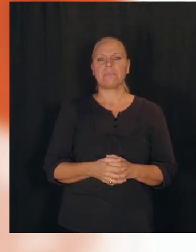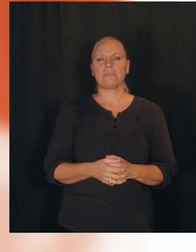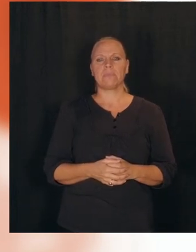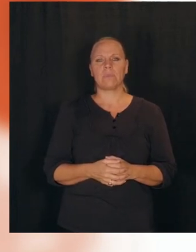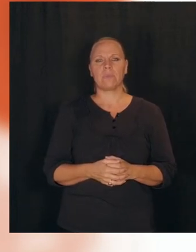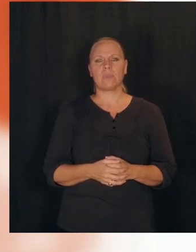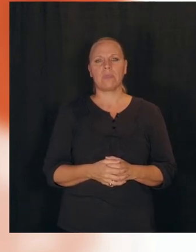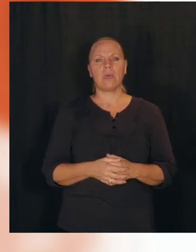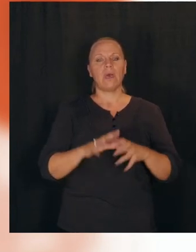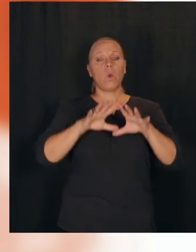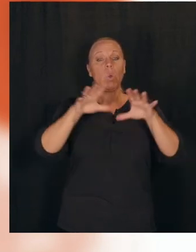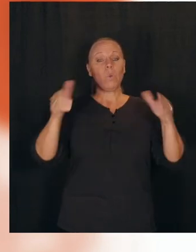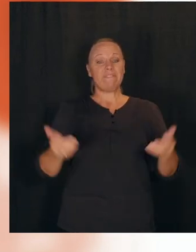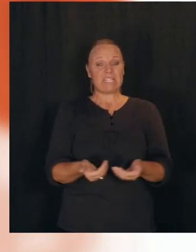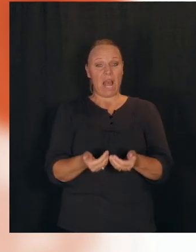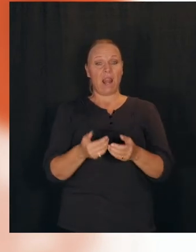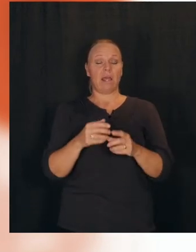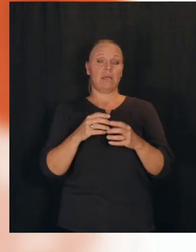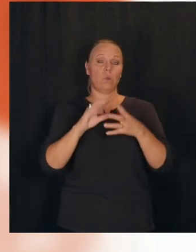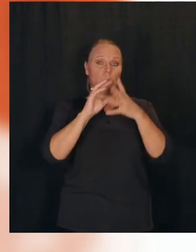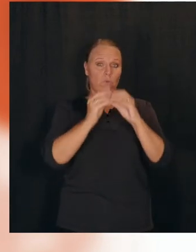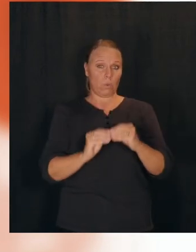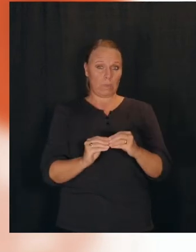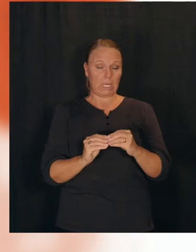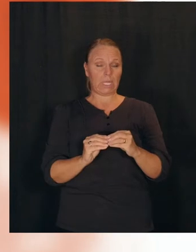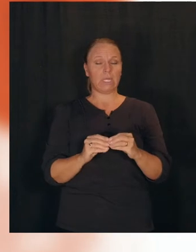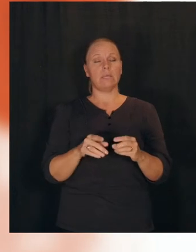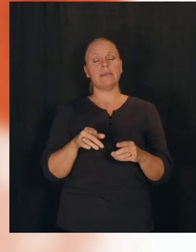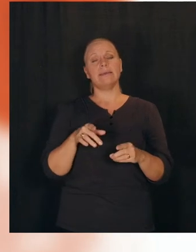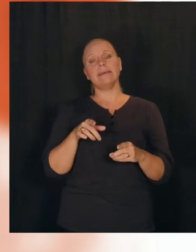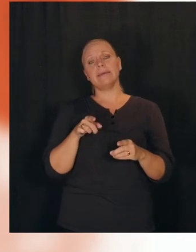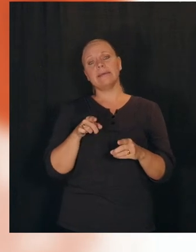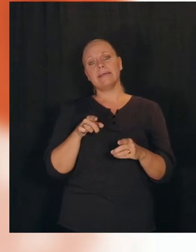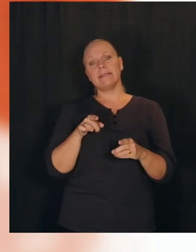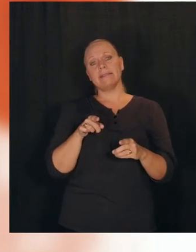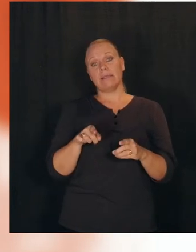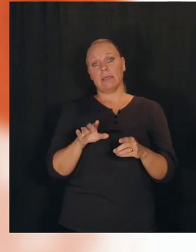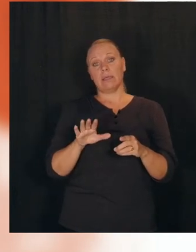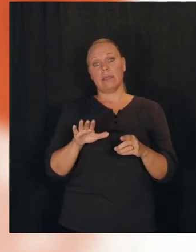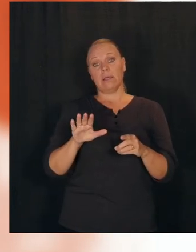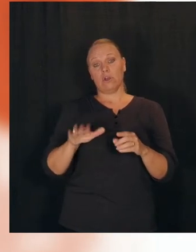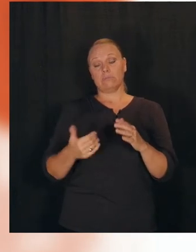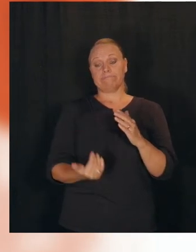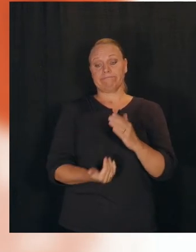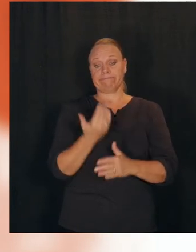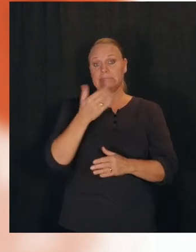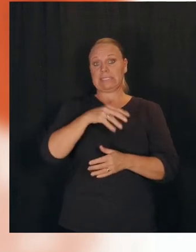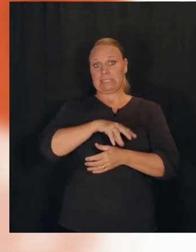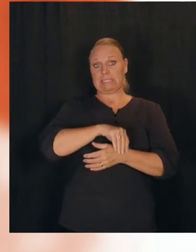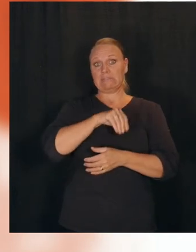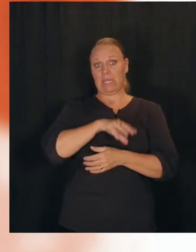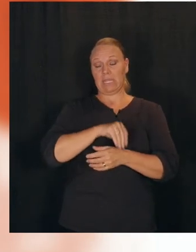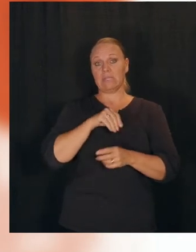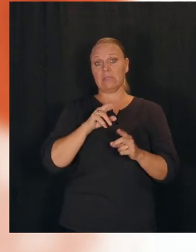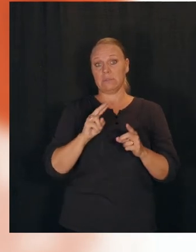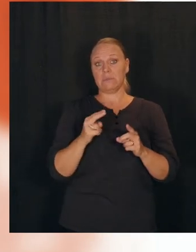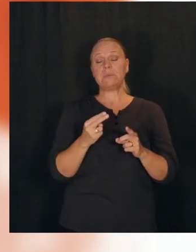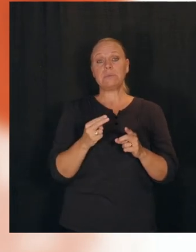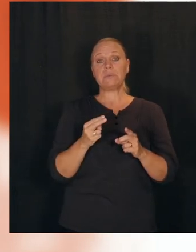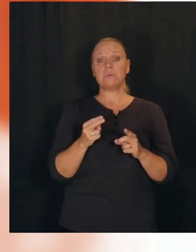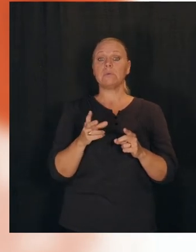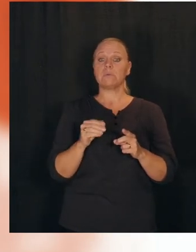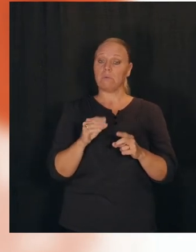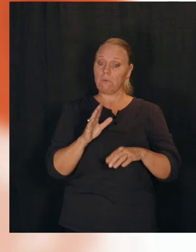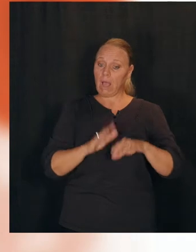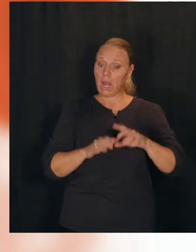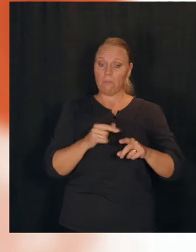Universell utformning har ju kommit att komma in i Sverige som en förståelse av att det handlar om att göra